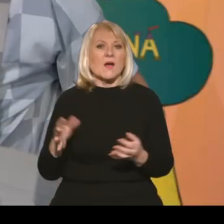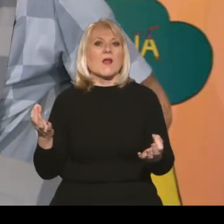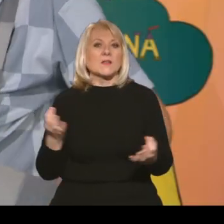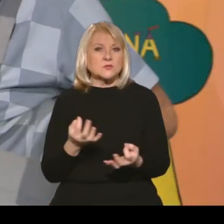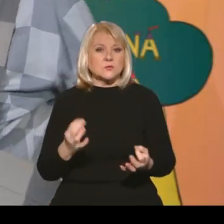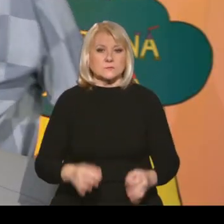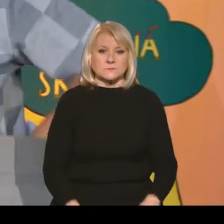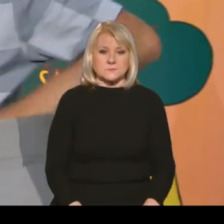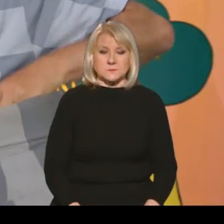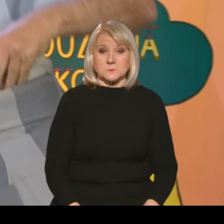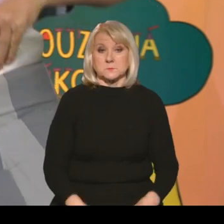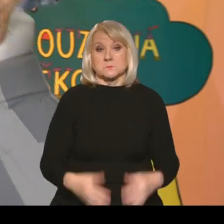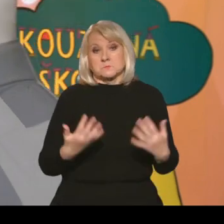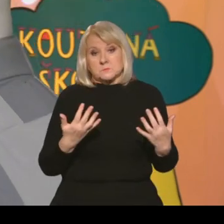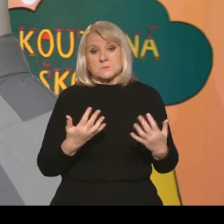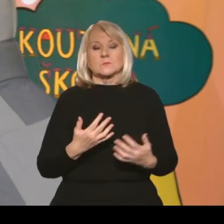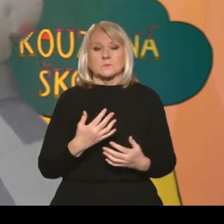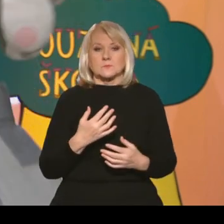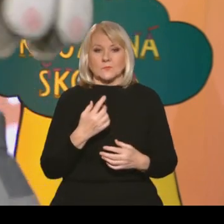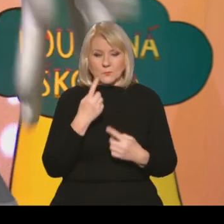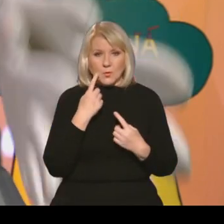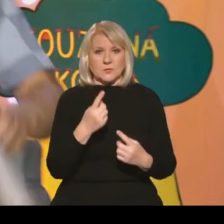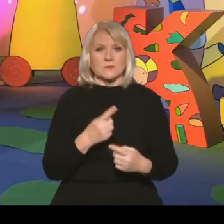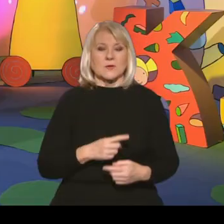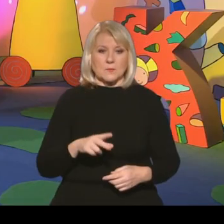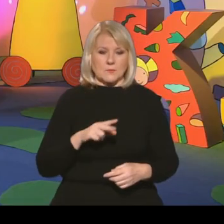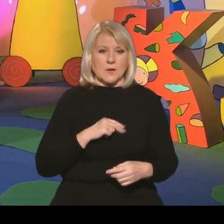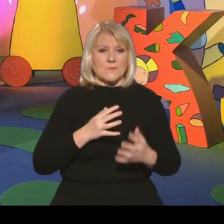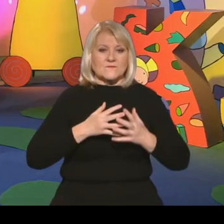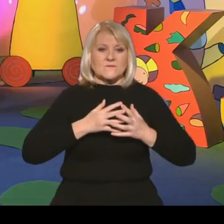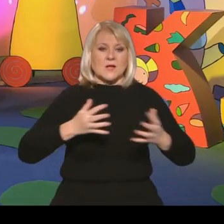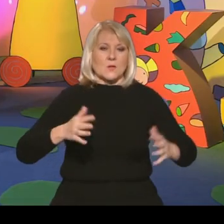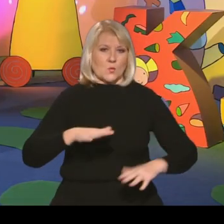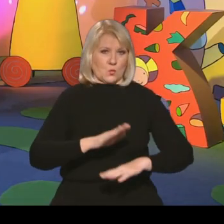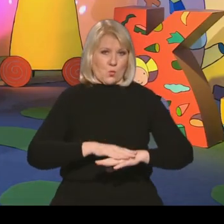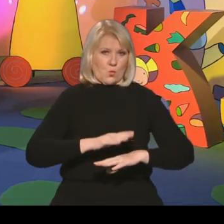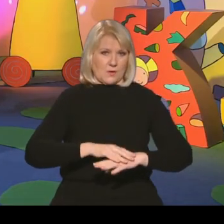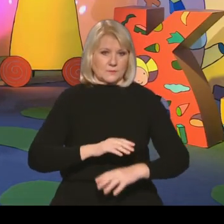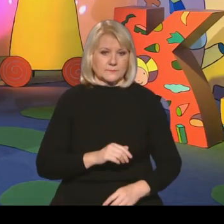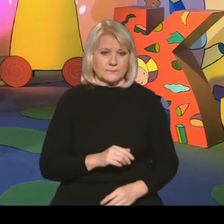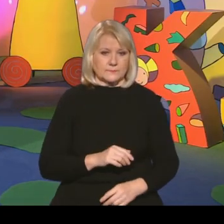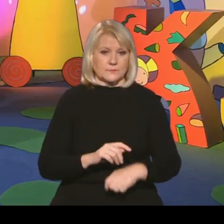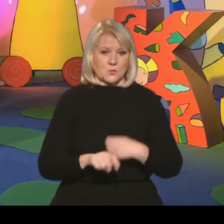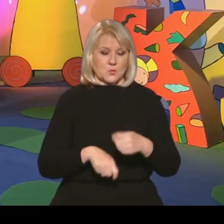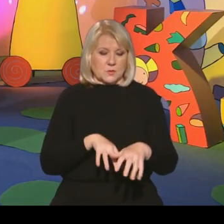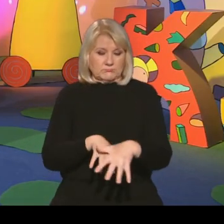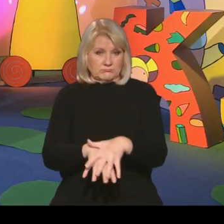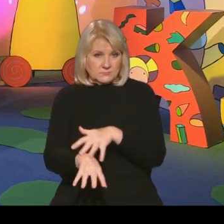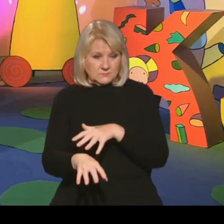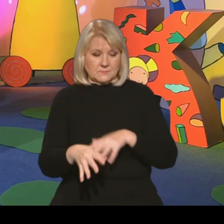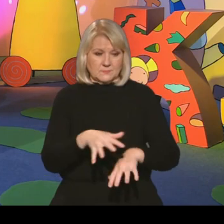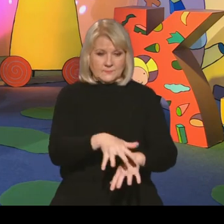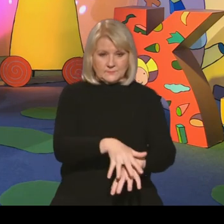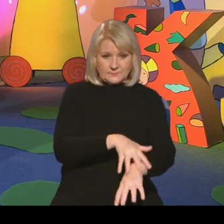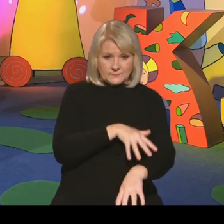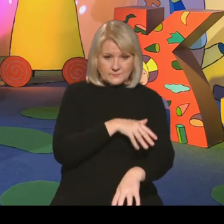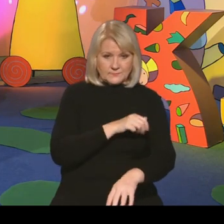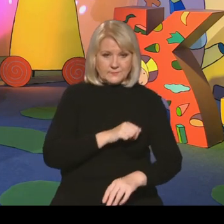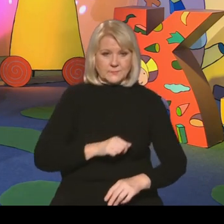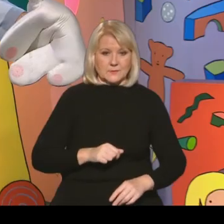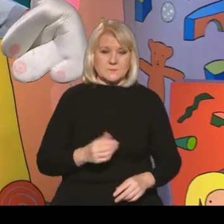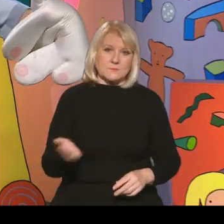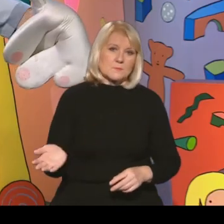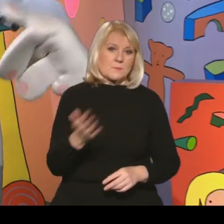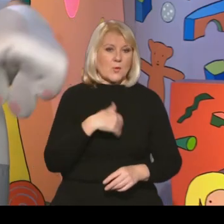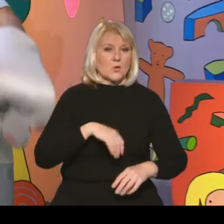v tom případě tady mám tyhle velké ruce. Takhle si je vezmu. Holky, kluci, jdeme